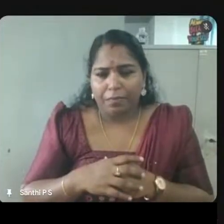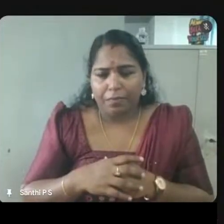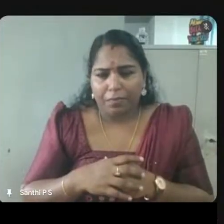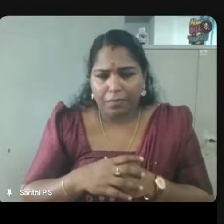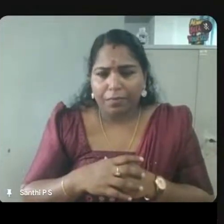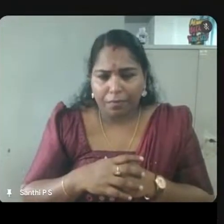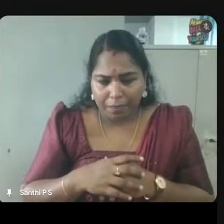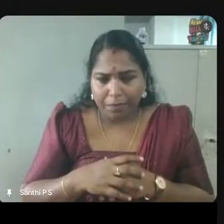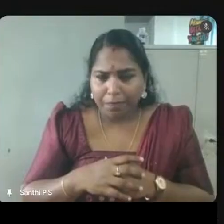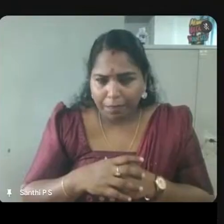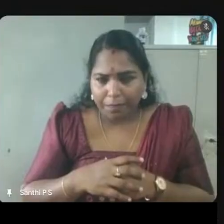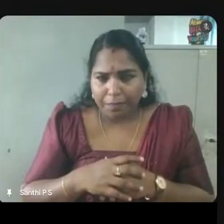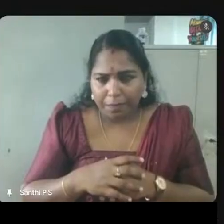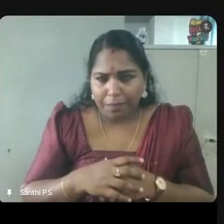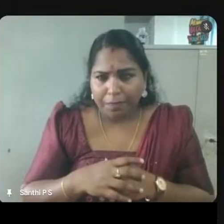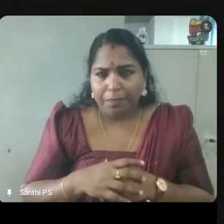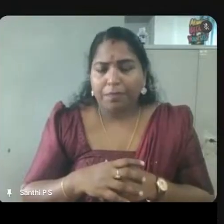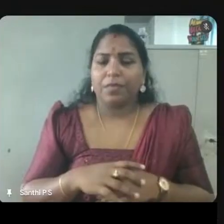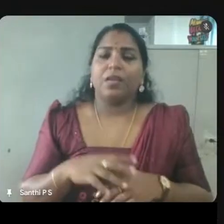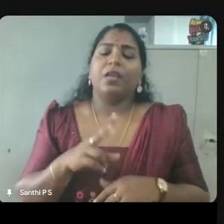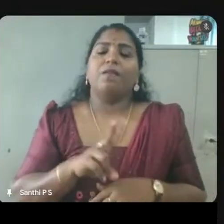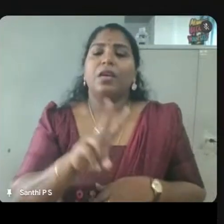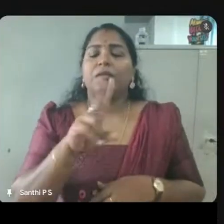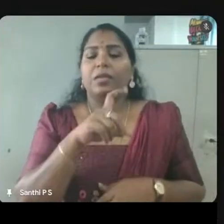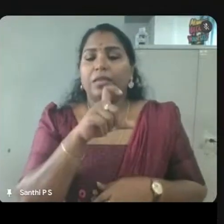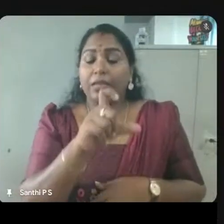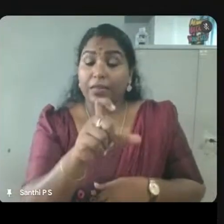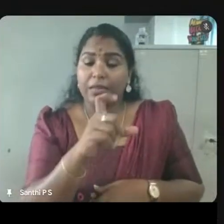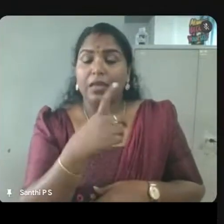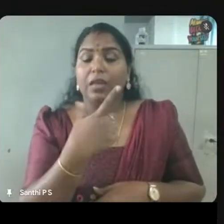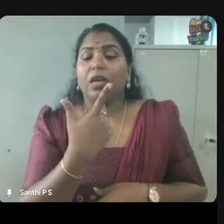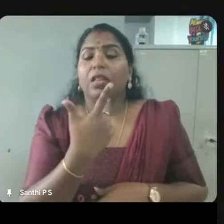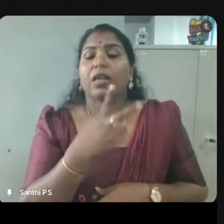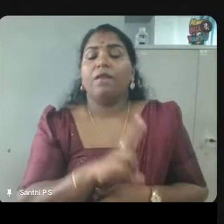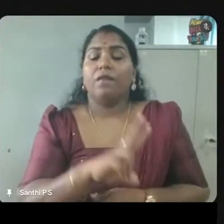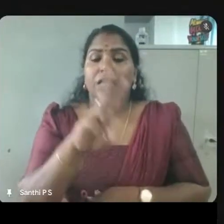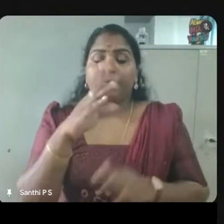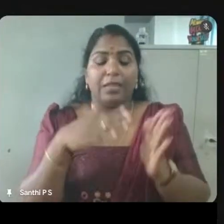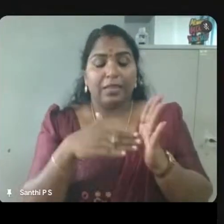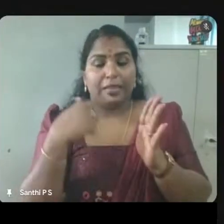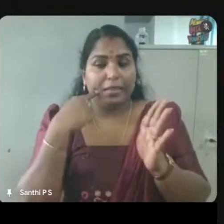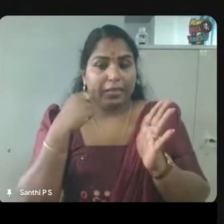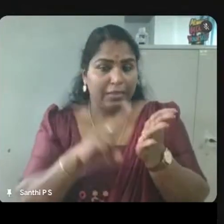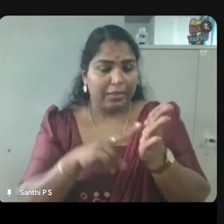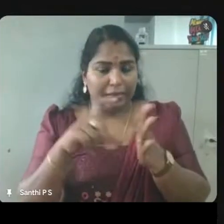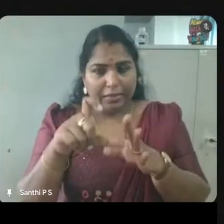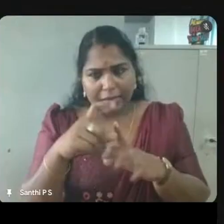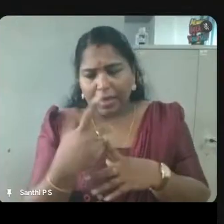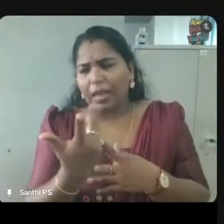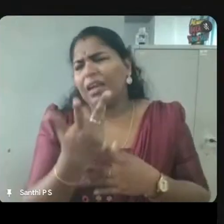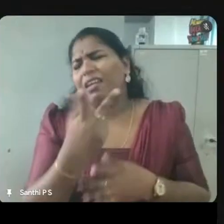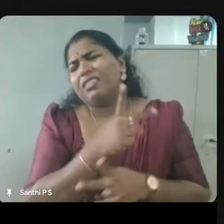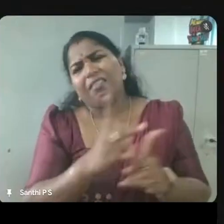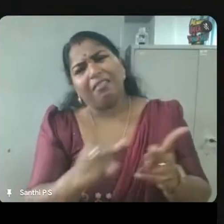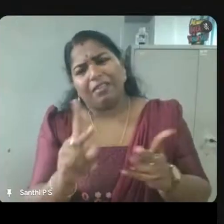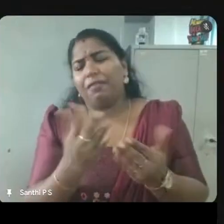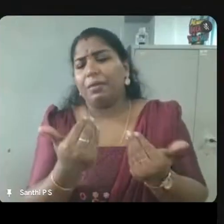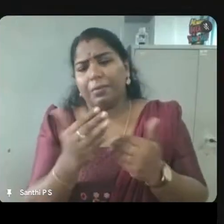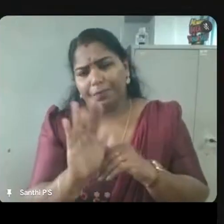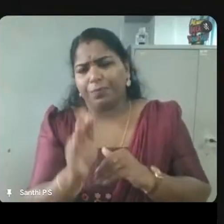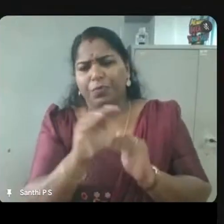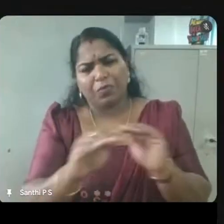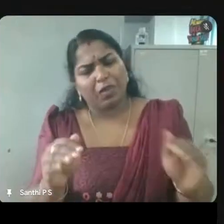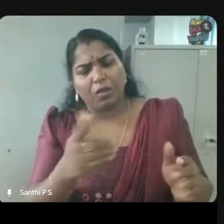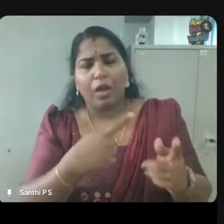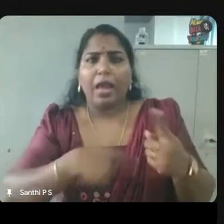അതുപോലെ വൈറ്റമിൻ C, സിങ്ക്, പിന്നെ വൈറ്റമിൻ D, ഇതെല്ലാം വളരെ ഇമ്പോർട്ടന്റ് ആണ് കുട്ടികൾക്ക് നല്ല എല്ലാവർക്കും കാഴ്ചശക്തിക്ക്